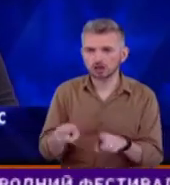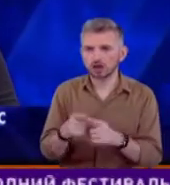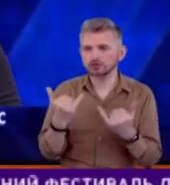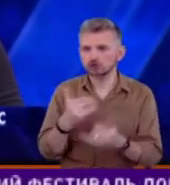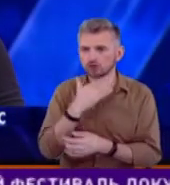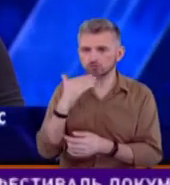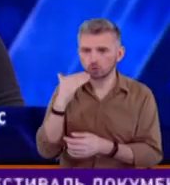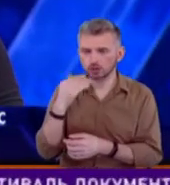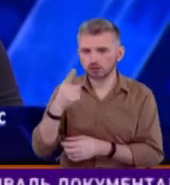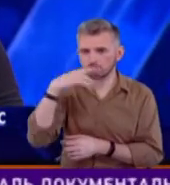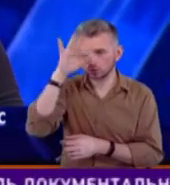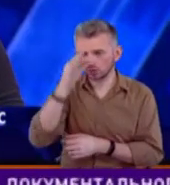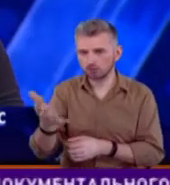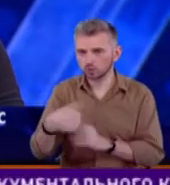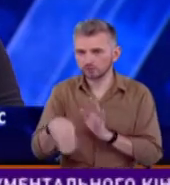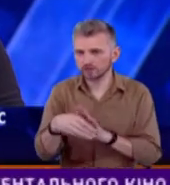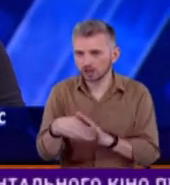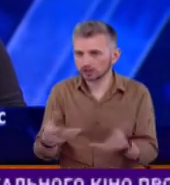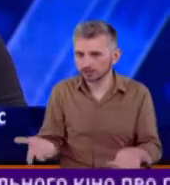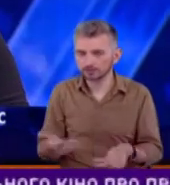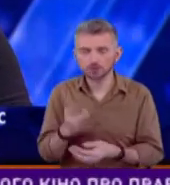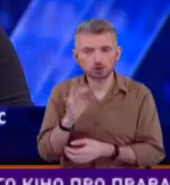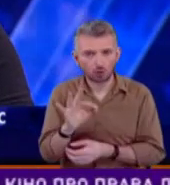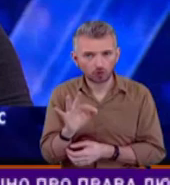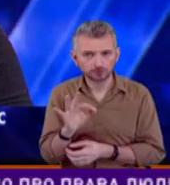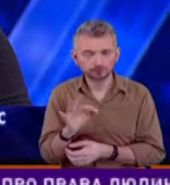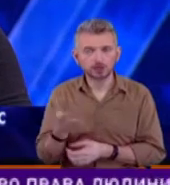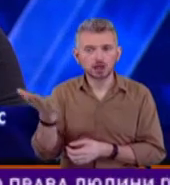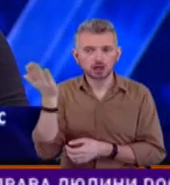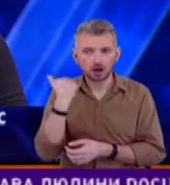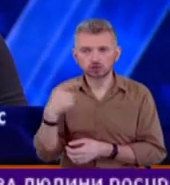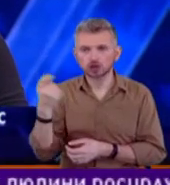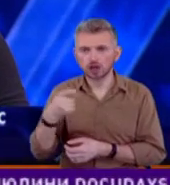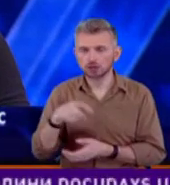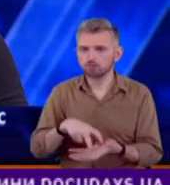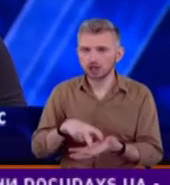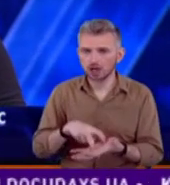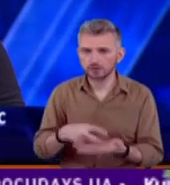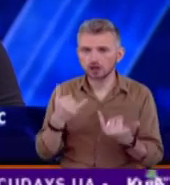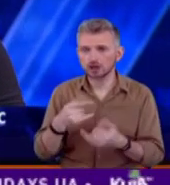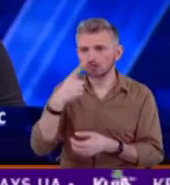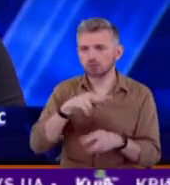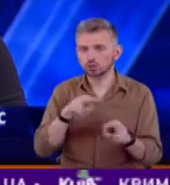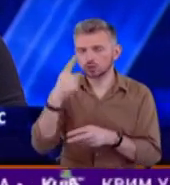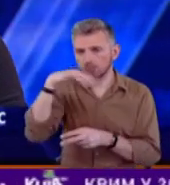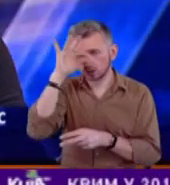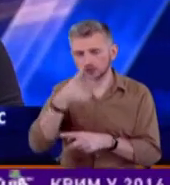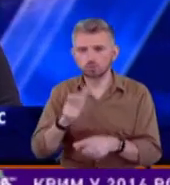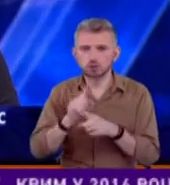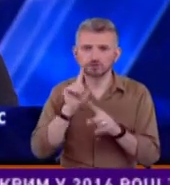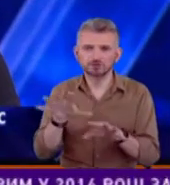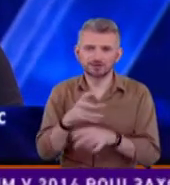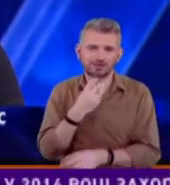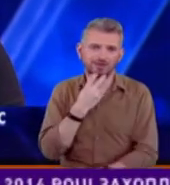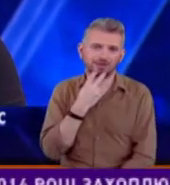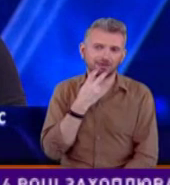многие патрульные берут взятки, от этого никуда не деться. Но раньше ГАИ боялись. Сейчас же патрульная полиция больше воспринимается с